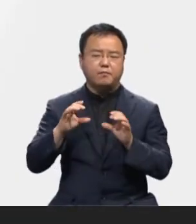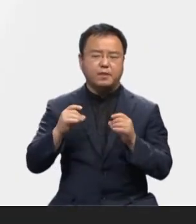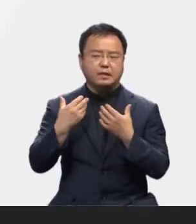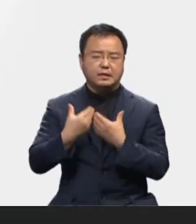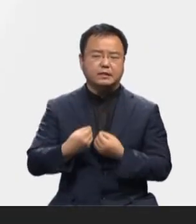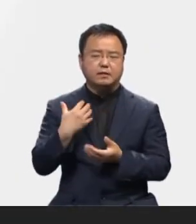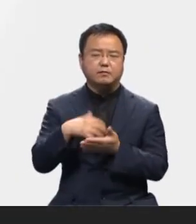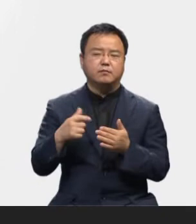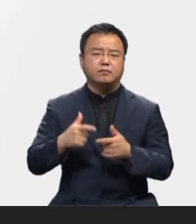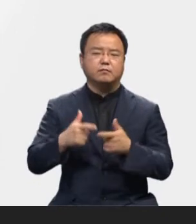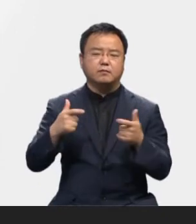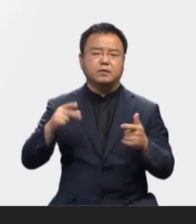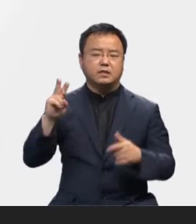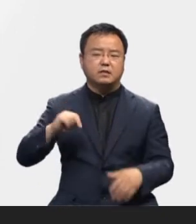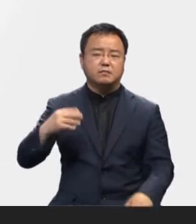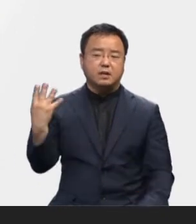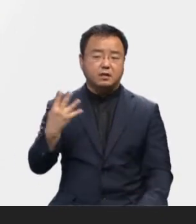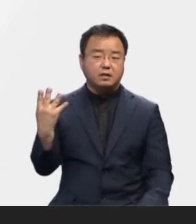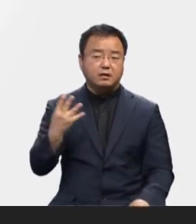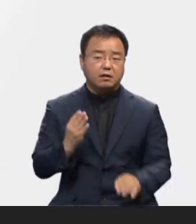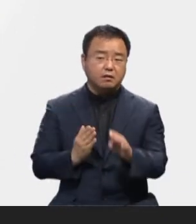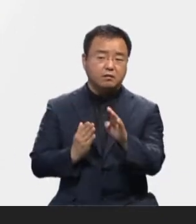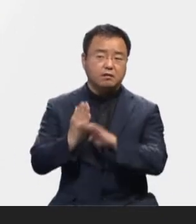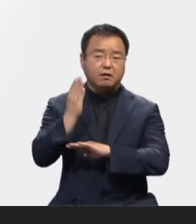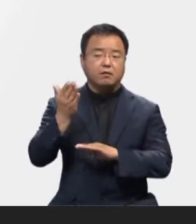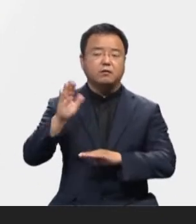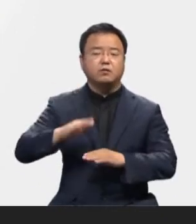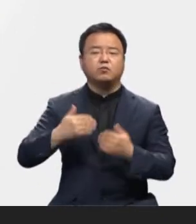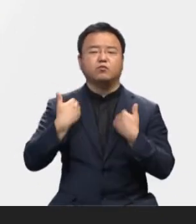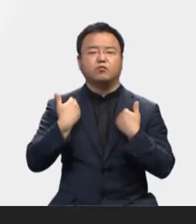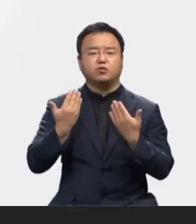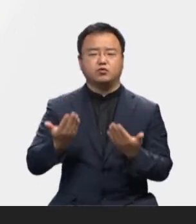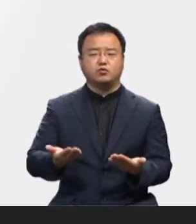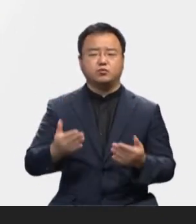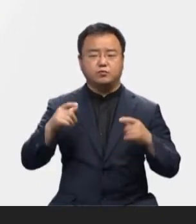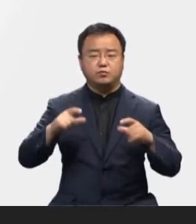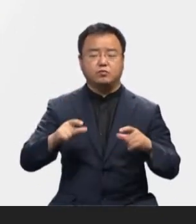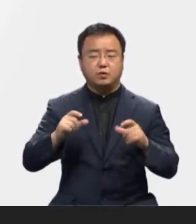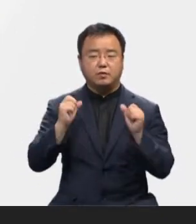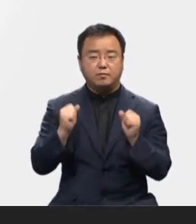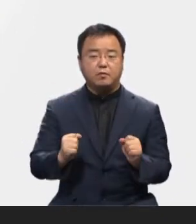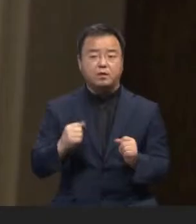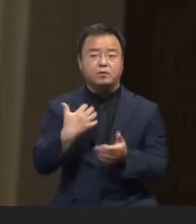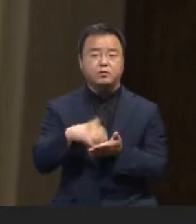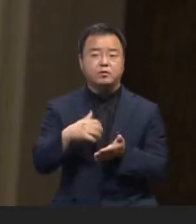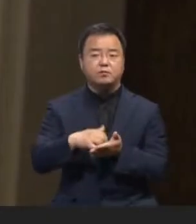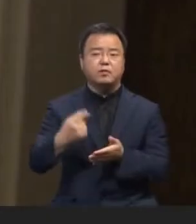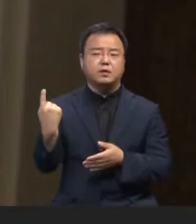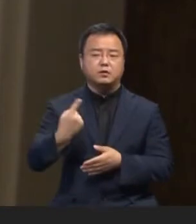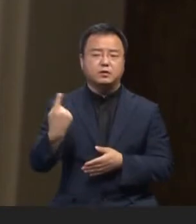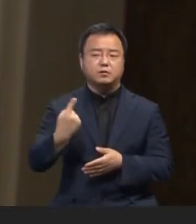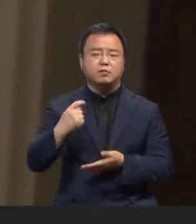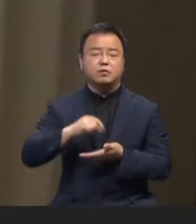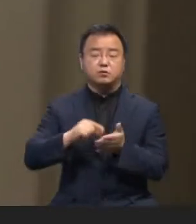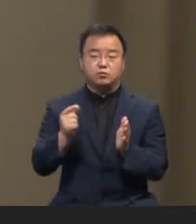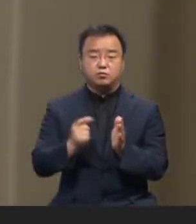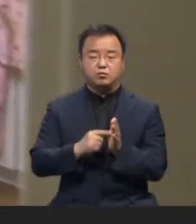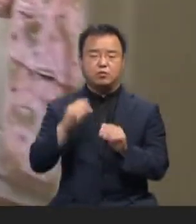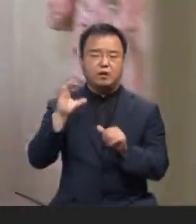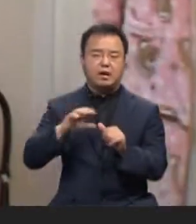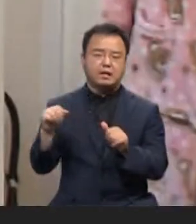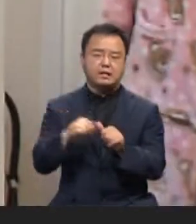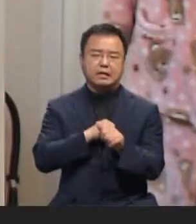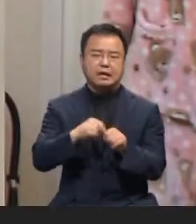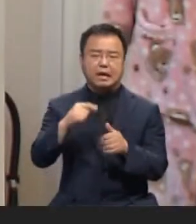여권을 넘겼습니다 반면 심 표에 머물 수 있는 아인 1천여명 수준입니다 학대 피해 아동의 82%